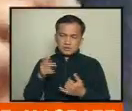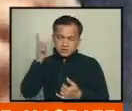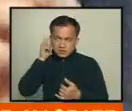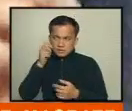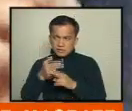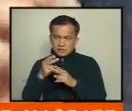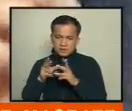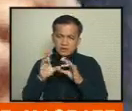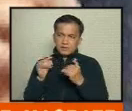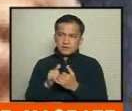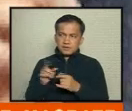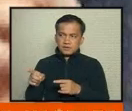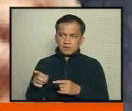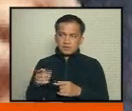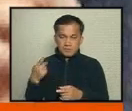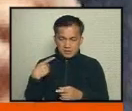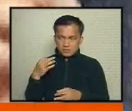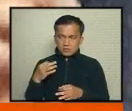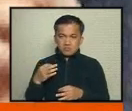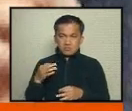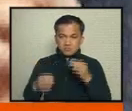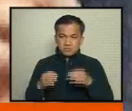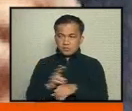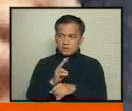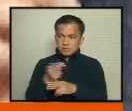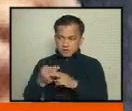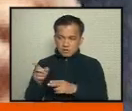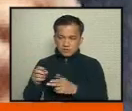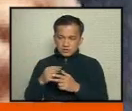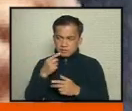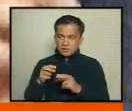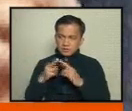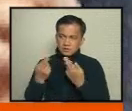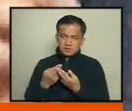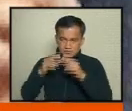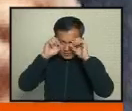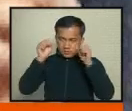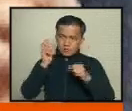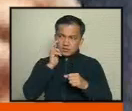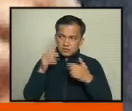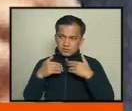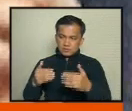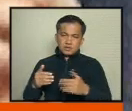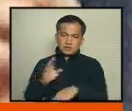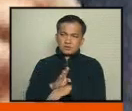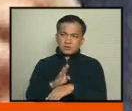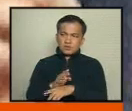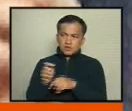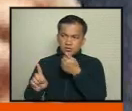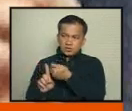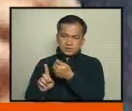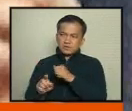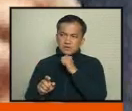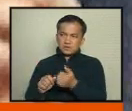ng kumpanyang ito. Kaya kung may gumagamit ng pangalan niya o nagsasabing kaanak sila ni Pangulong Duterte para isulong ang kanilang negosyo, otomatiko